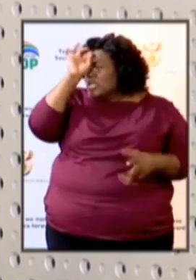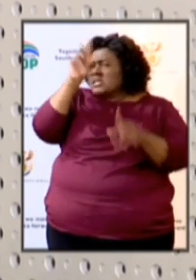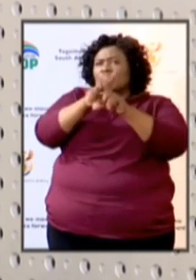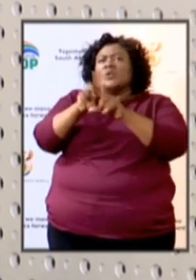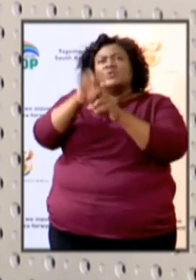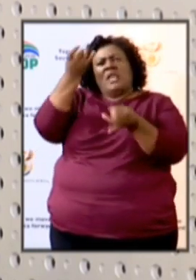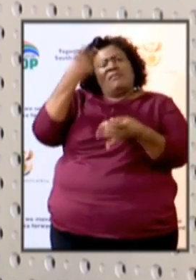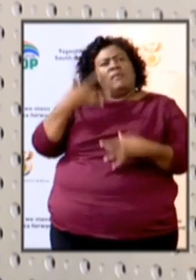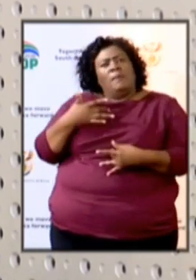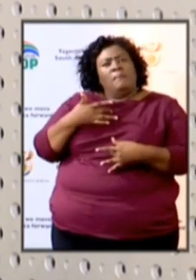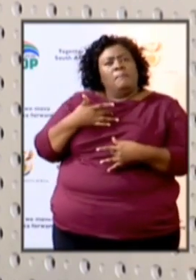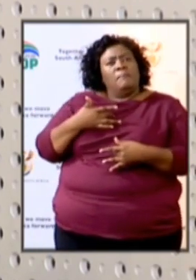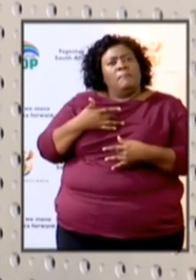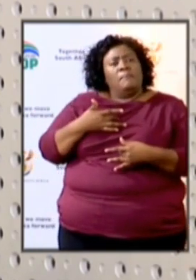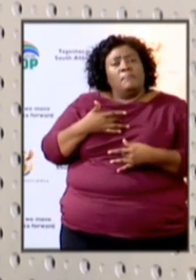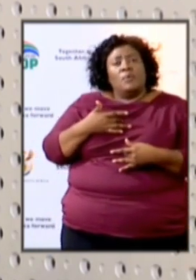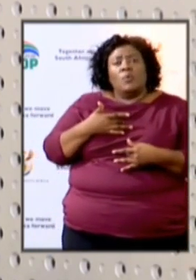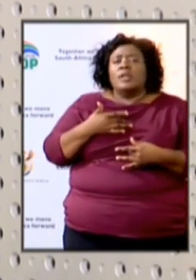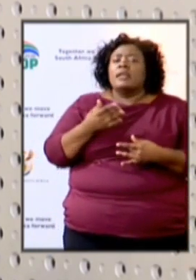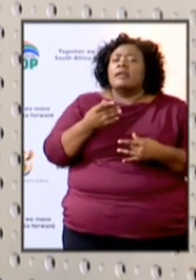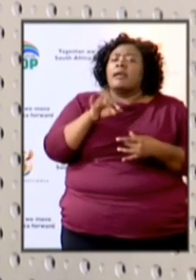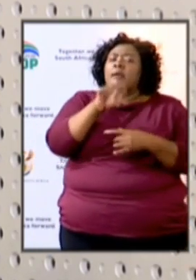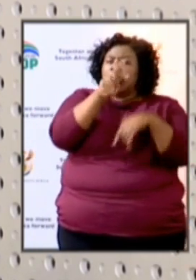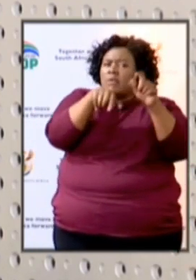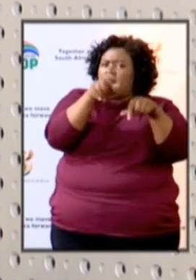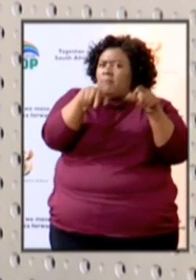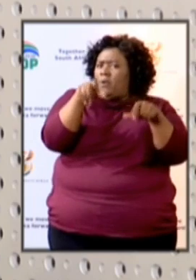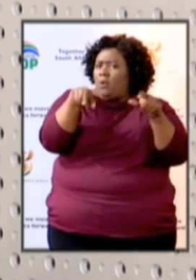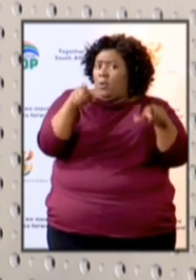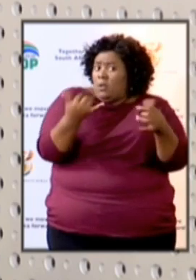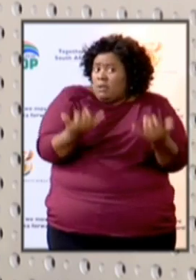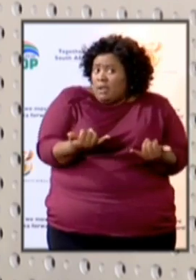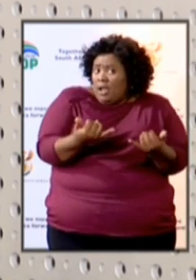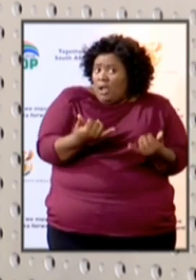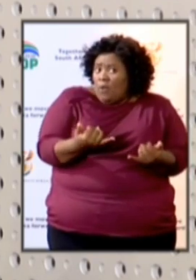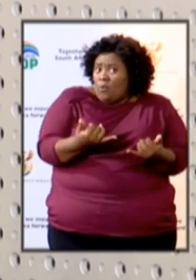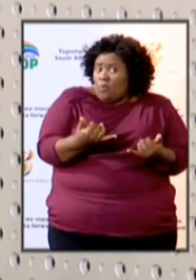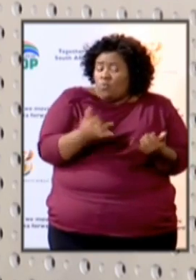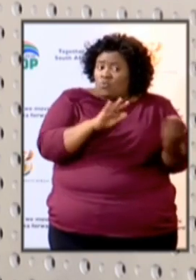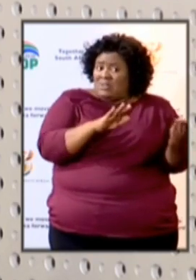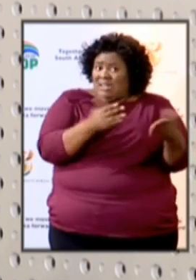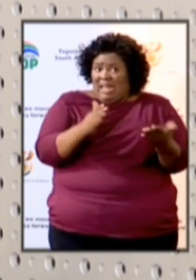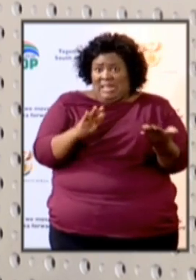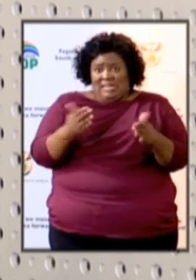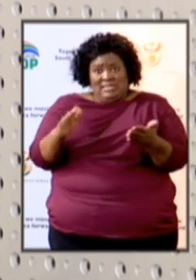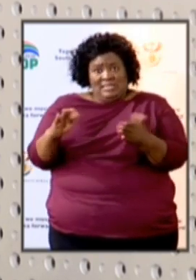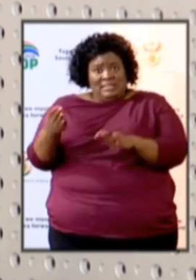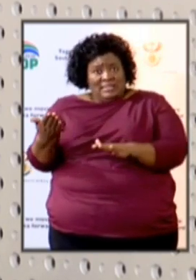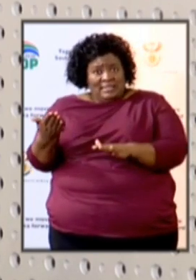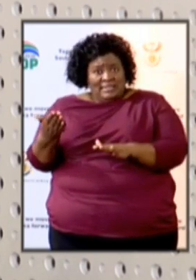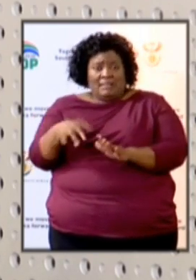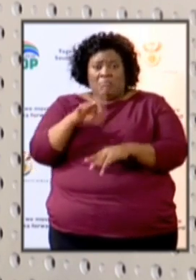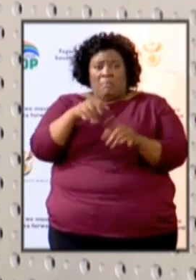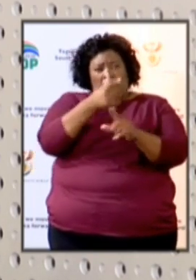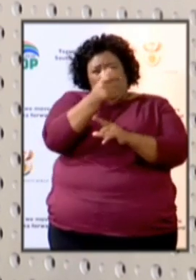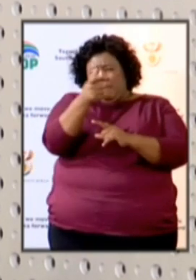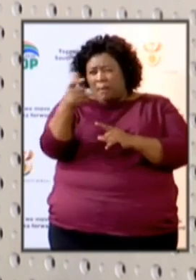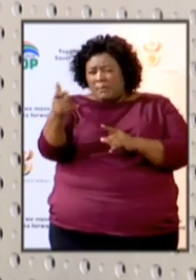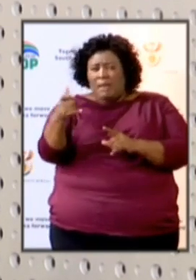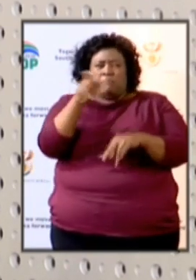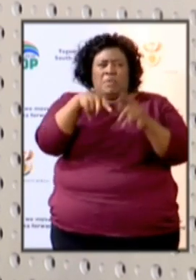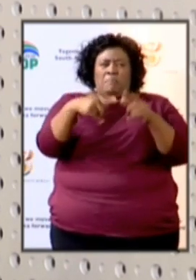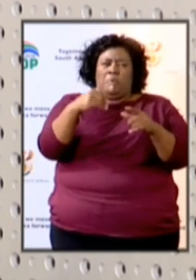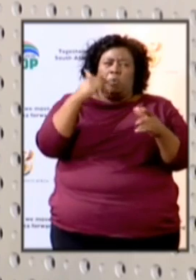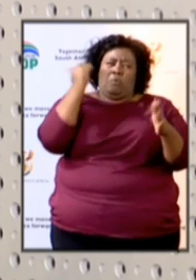ukuthi iy'balo zabantu ababulewe, zabantu abadutshuliwe,